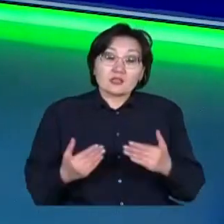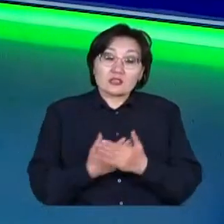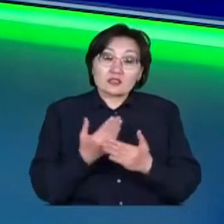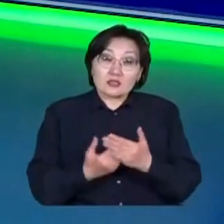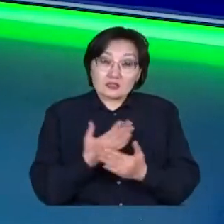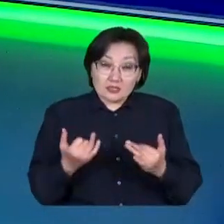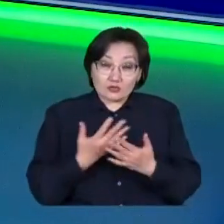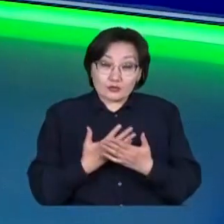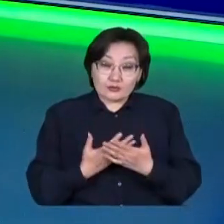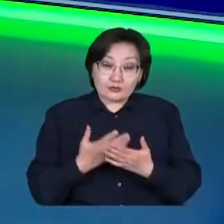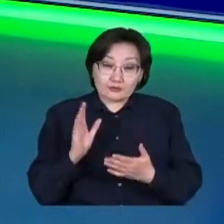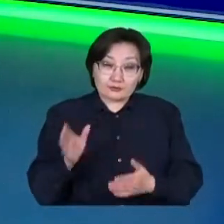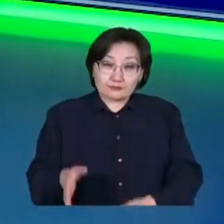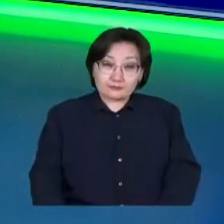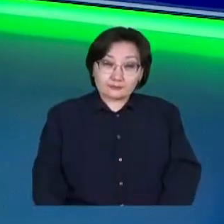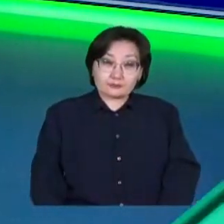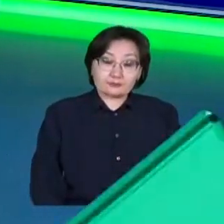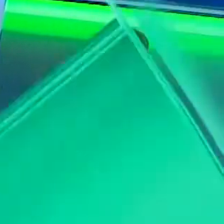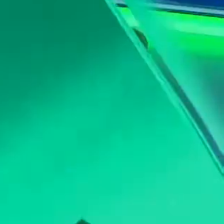Жаңалықтардың екінші жартысынан көретіндеріңіз.